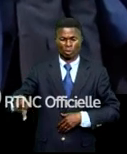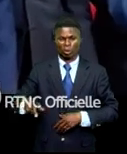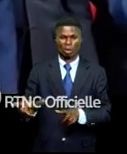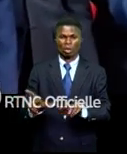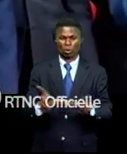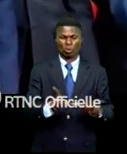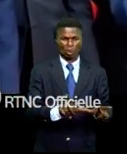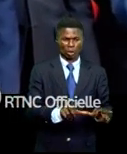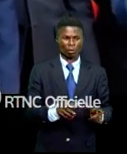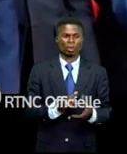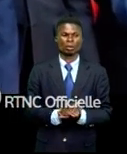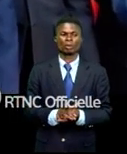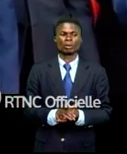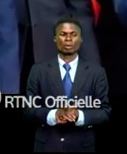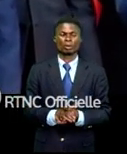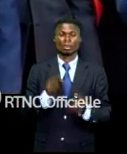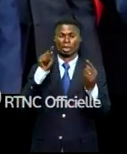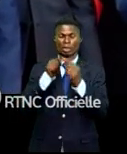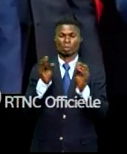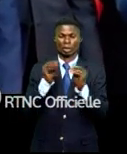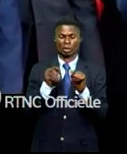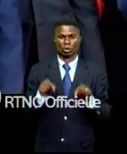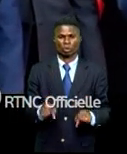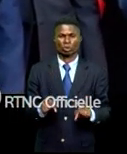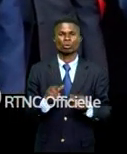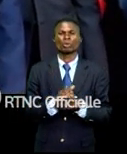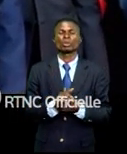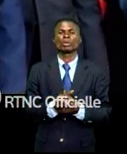Lualaba. L'objet de cette réunion